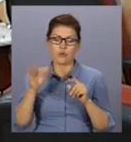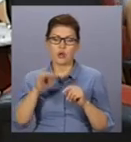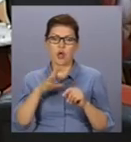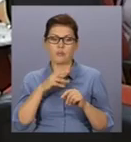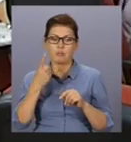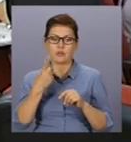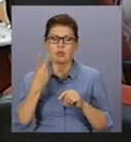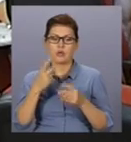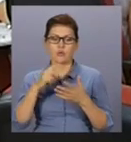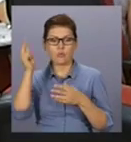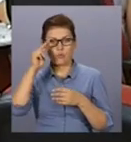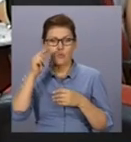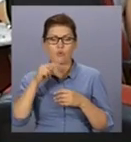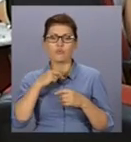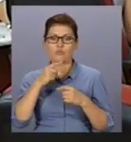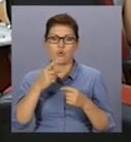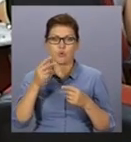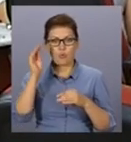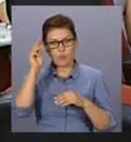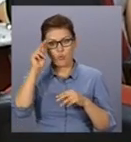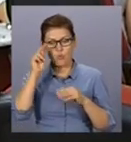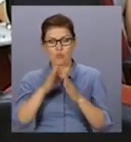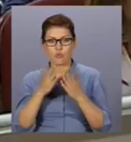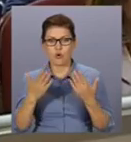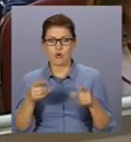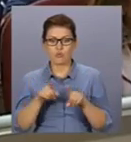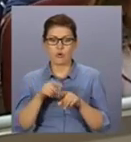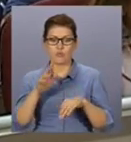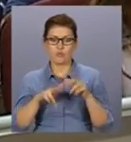бірінші-екінші сынып оқушыларына қажетті оқу құралдары жаңа оқу жылында тегін таратылады.